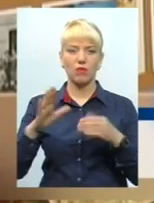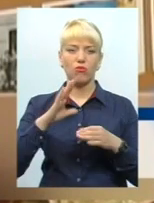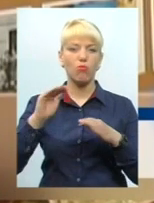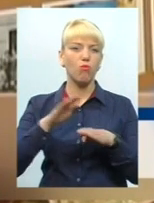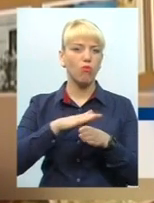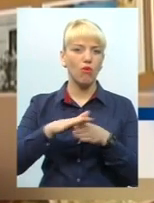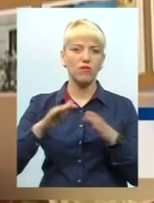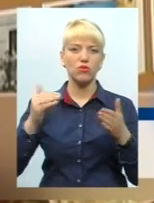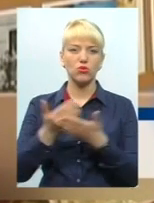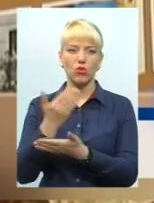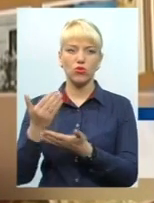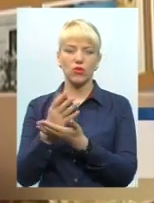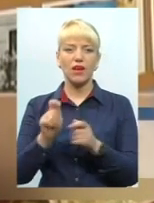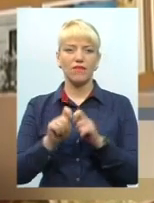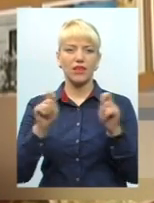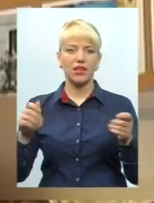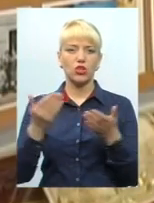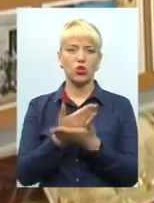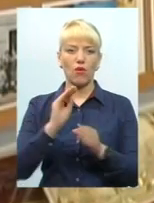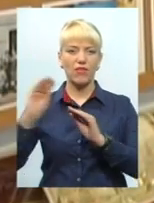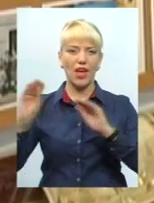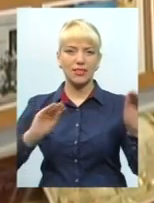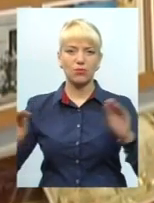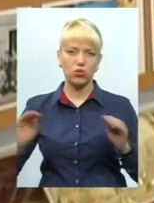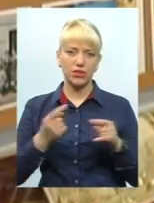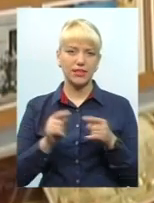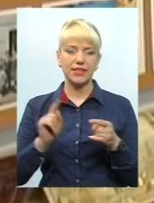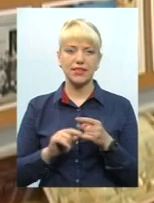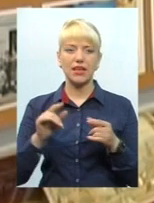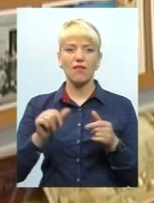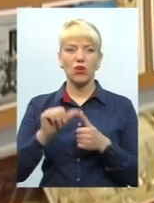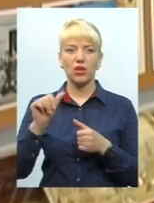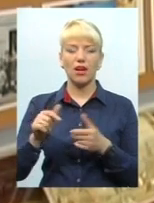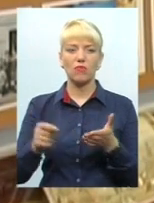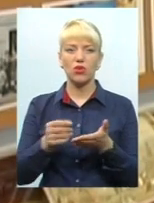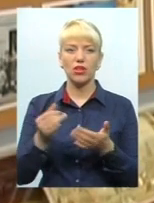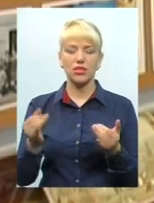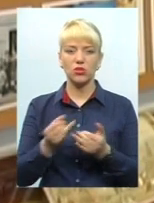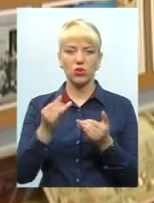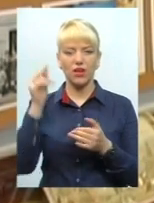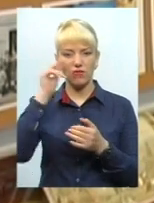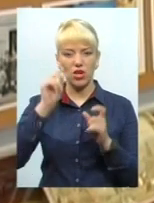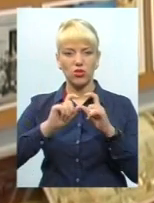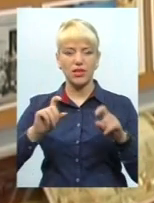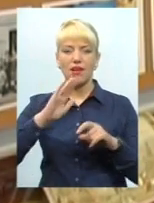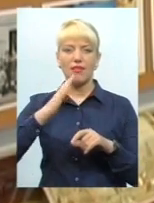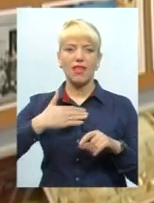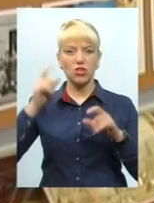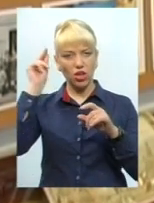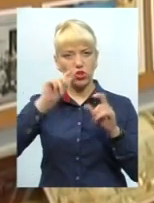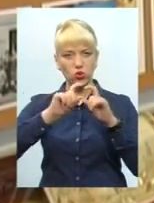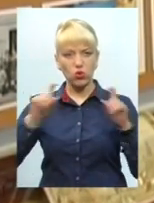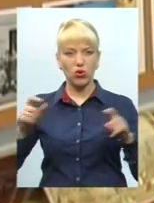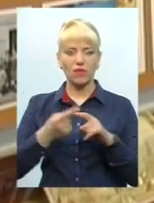оновлено і відкрито нові експозиції. Окремою сторінкою є історія навчального закладу. Наша школа – одна, напевно, з найстаріших у